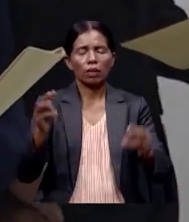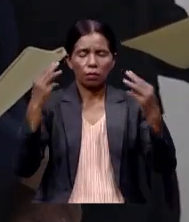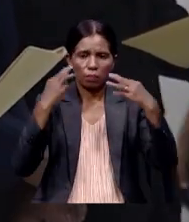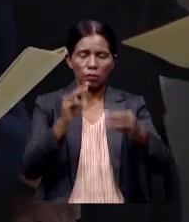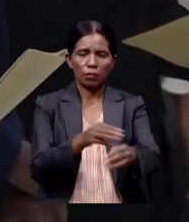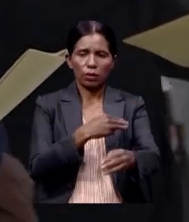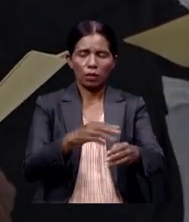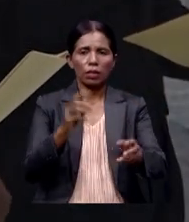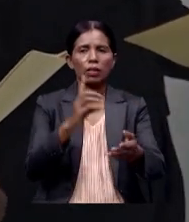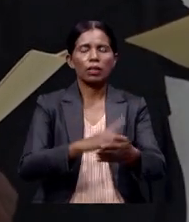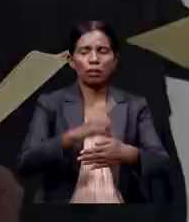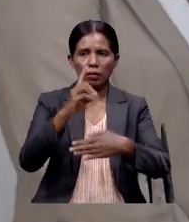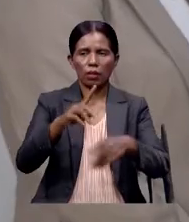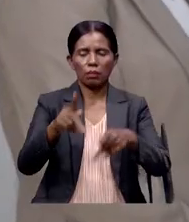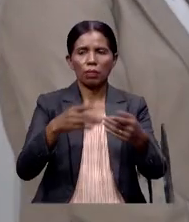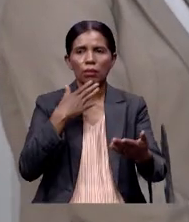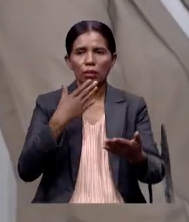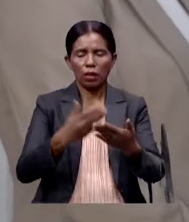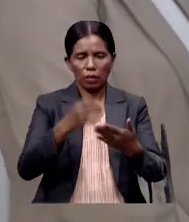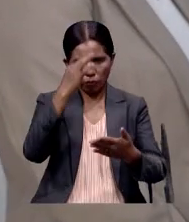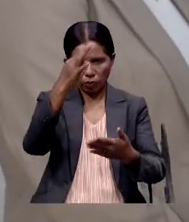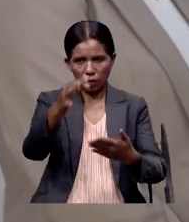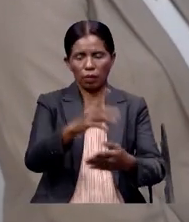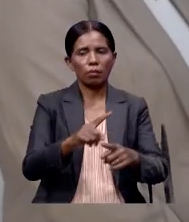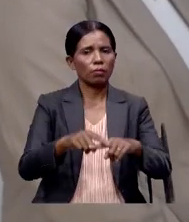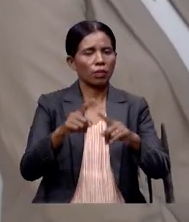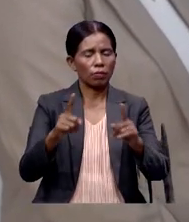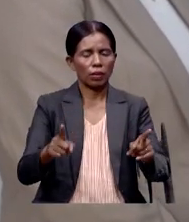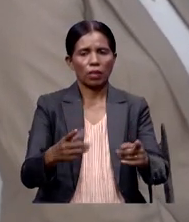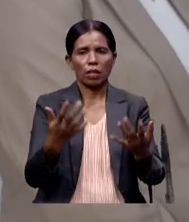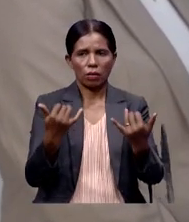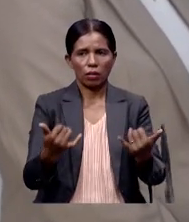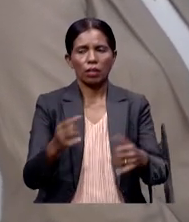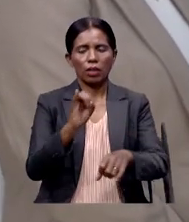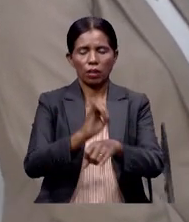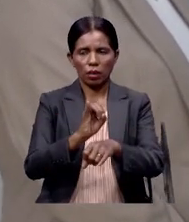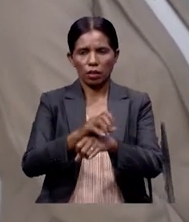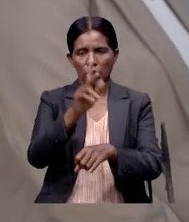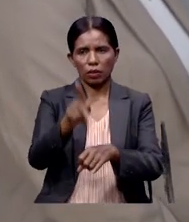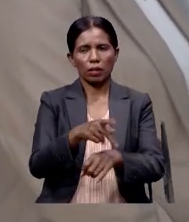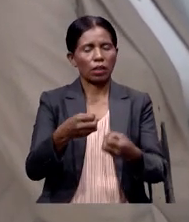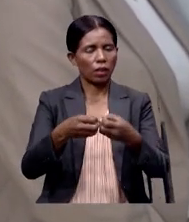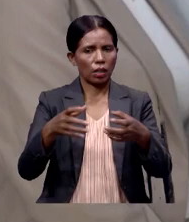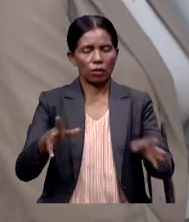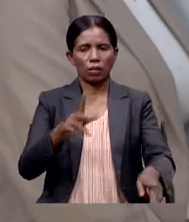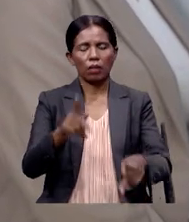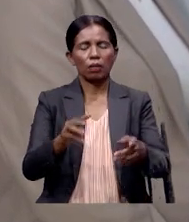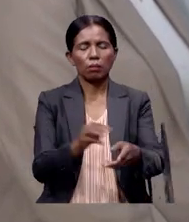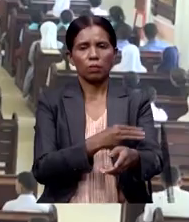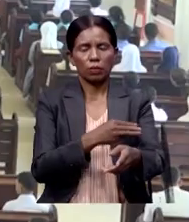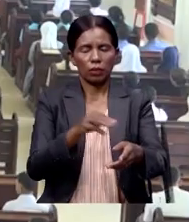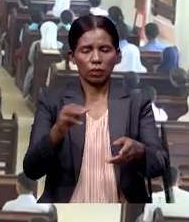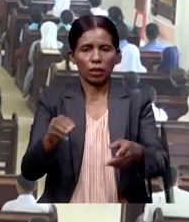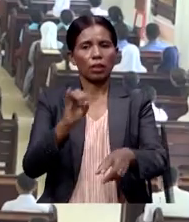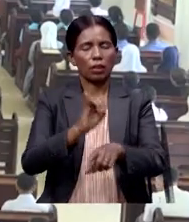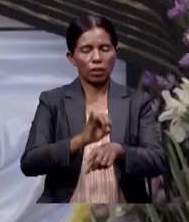desenvolve sai ema nebe qualificado ia futuro, mai be, infelizmente, Igreja Católica la con una compositor música litúrgica